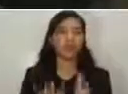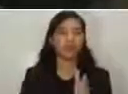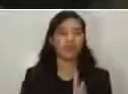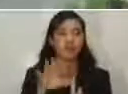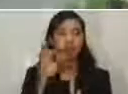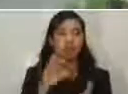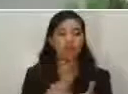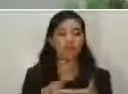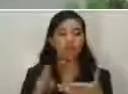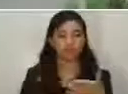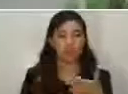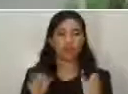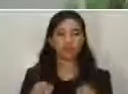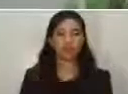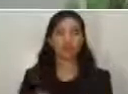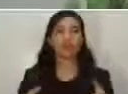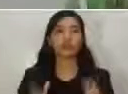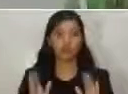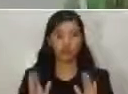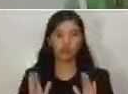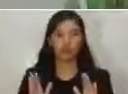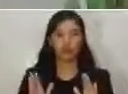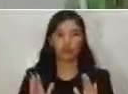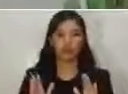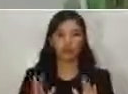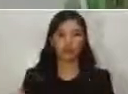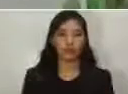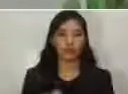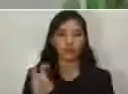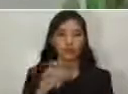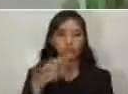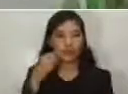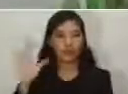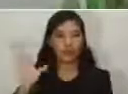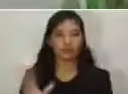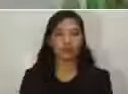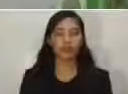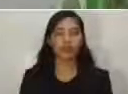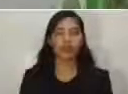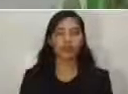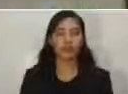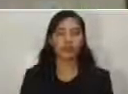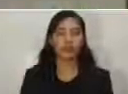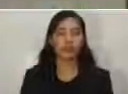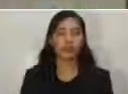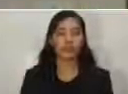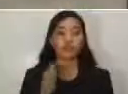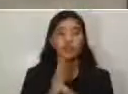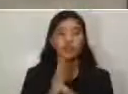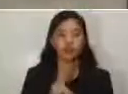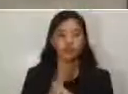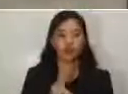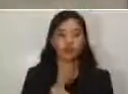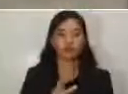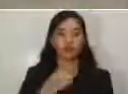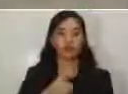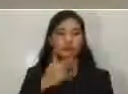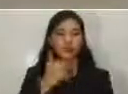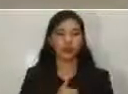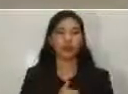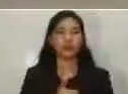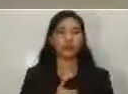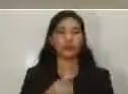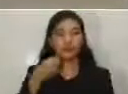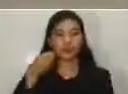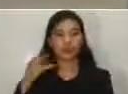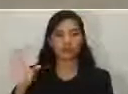naman nila sa kanilang probinsya, tutulong pa rin ang iba't ibang ahensya tulad ng DSWD, DOLE, DTI, Department of